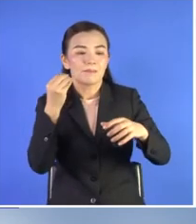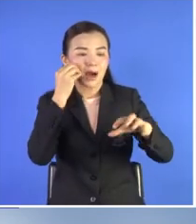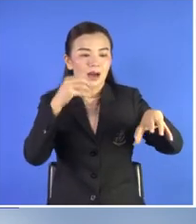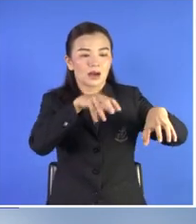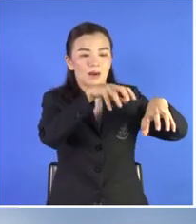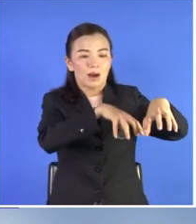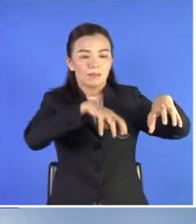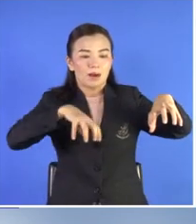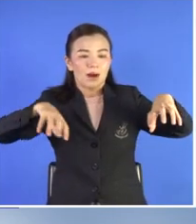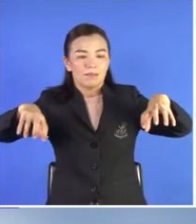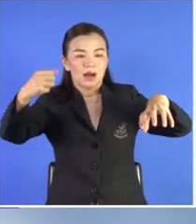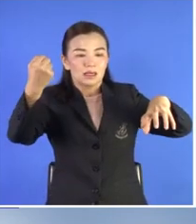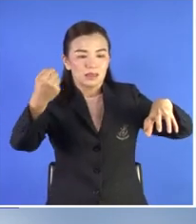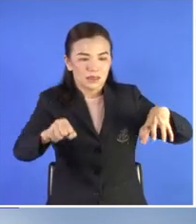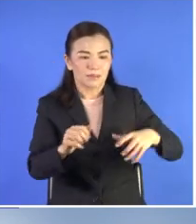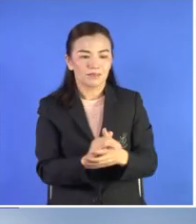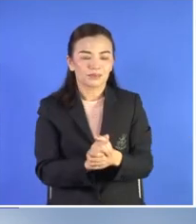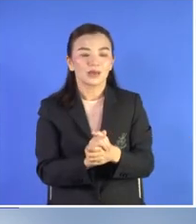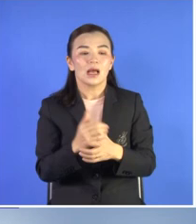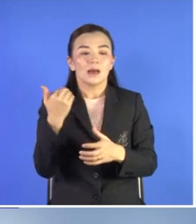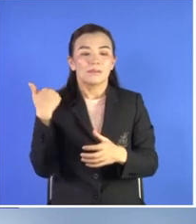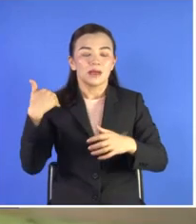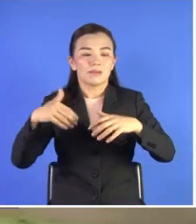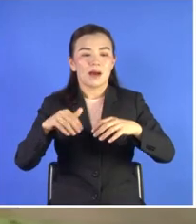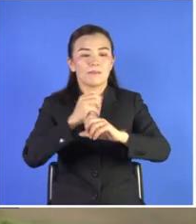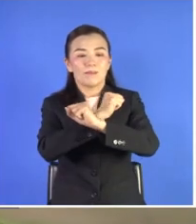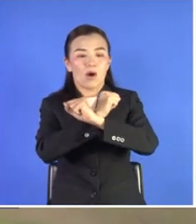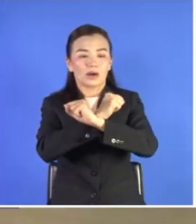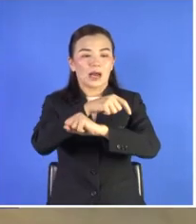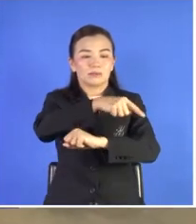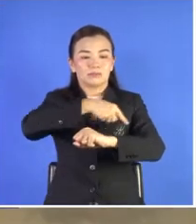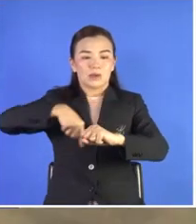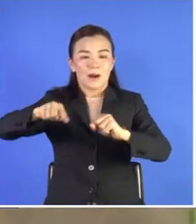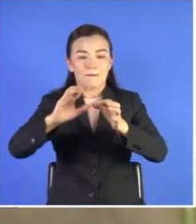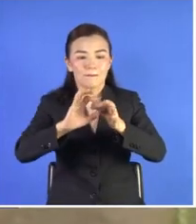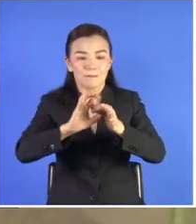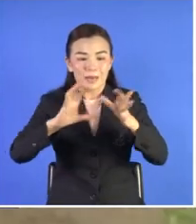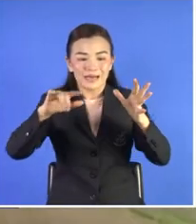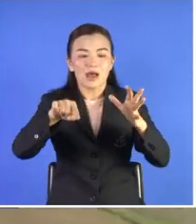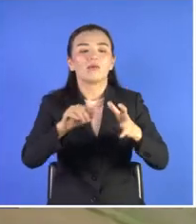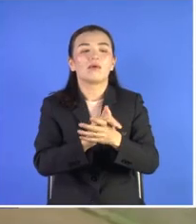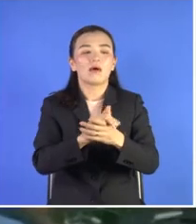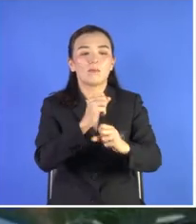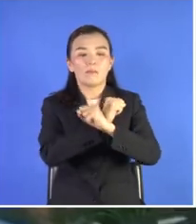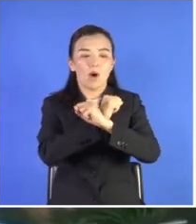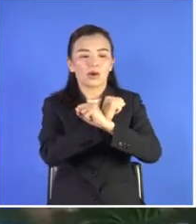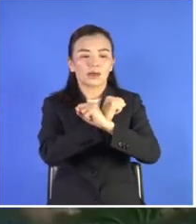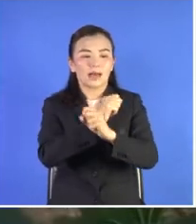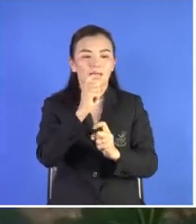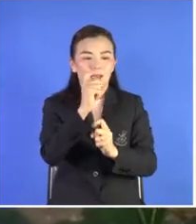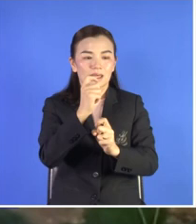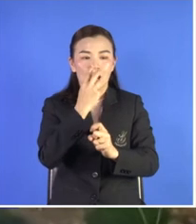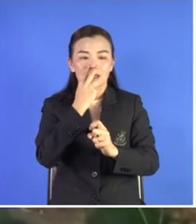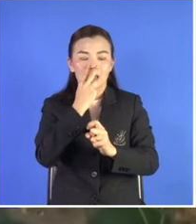างนั้นโดยเจ้าหน้าที่ก็ไปนะครับเนี่ยปิดกั้นพื้นที่ไม่ให้บุคคลภายนอกที่ไม่เกี่ยวข้องเข้าไปด้านในเพื่อป้องกันอันตรายนี่ภาพมุมสูงนะ